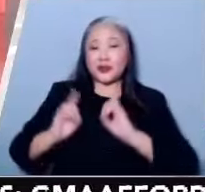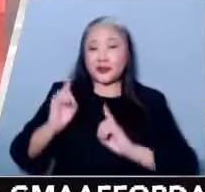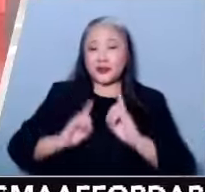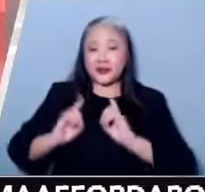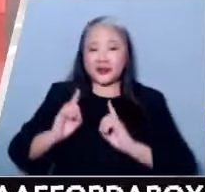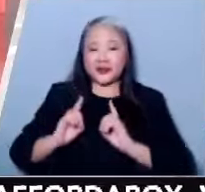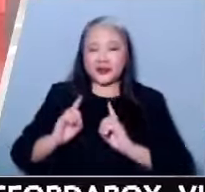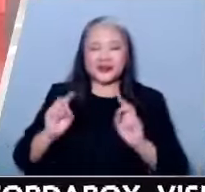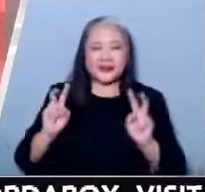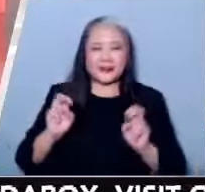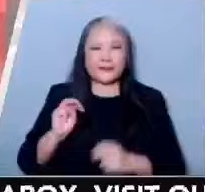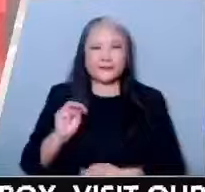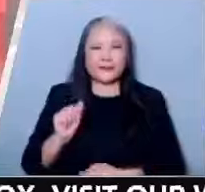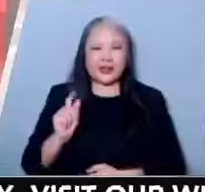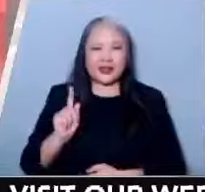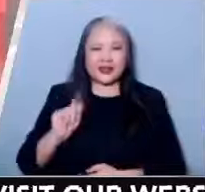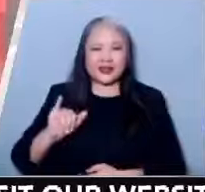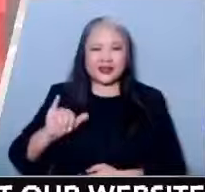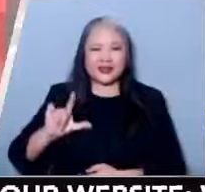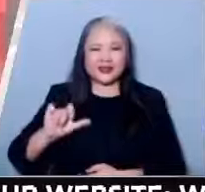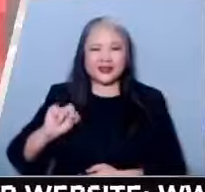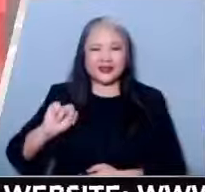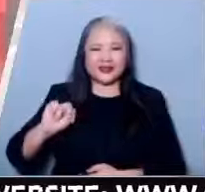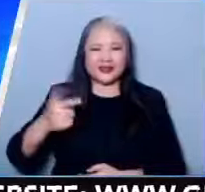Makiling. Okay,